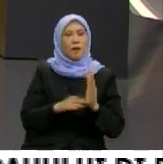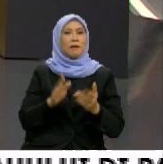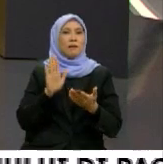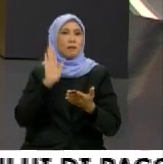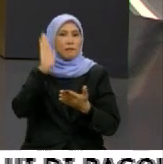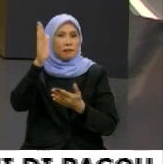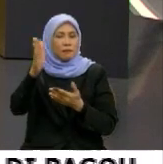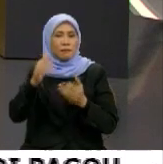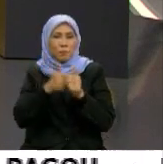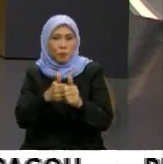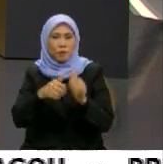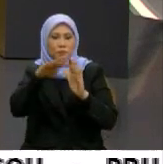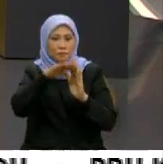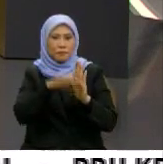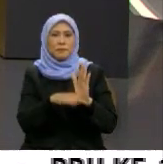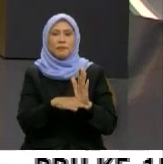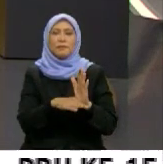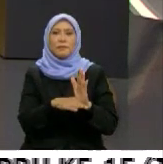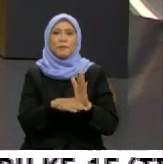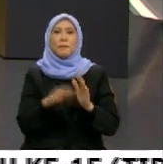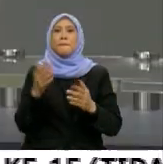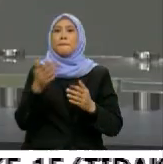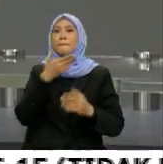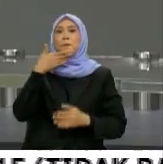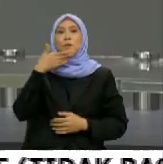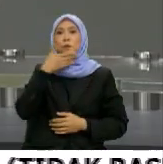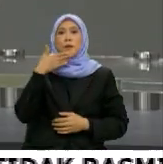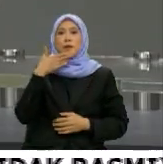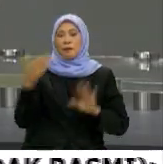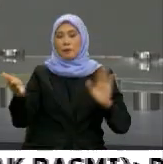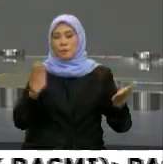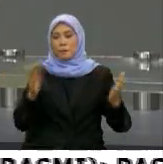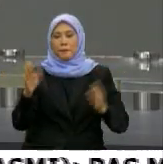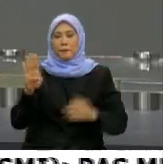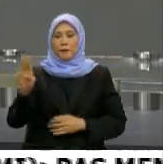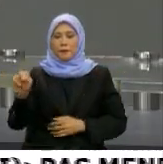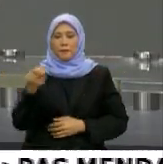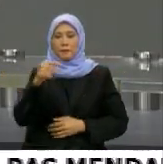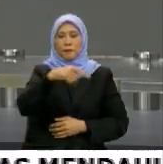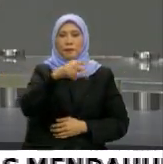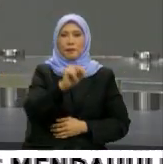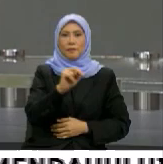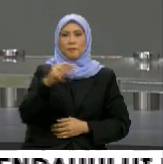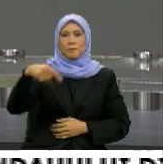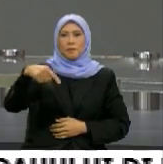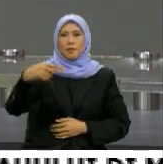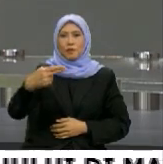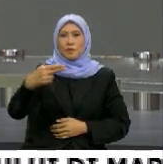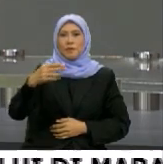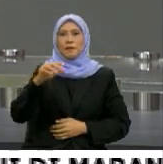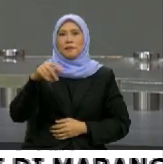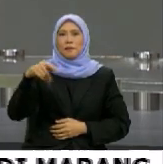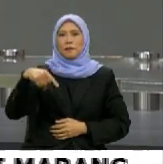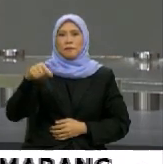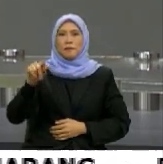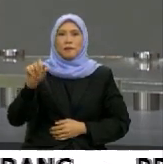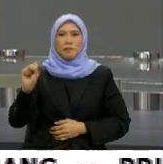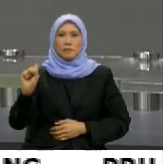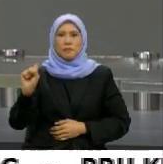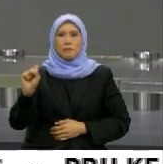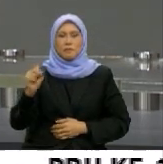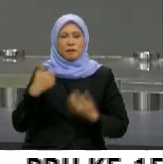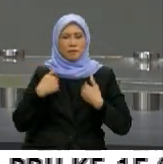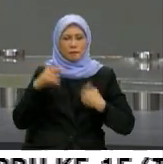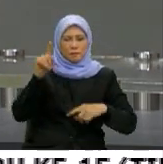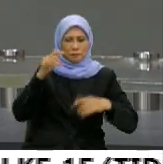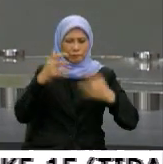masing-masing. So dalam belia yang kita nampak orang buat bandingan antara BN, PN, apa PH dengan GPS semua ni, kan ada macam yang